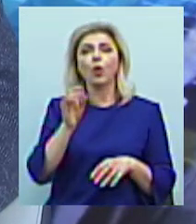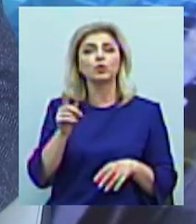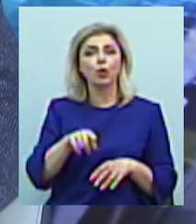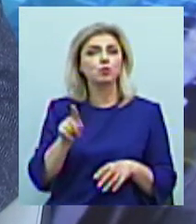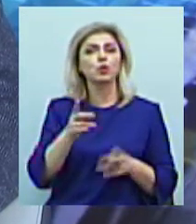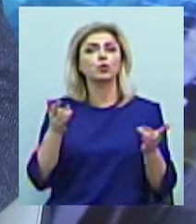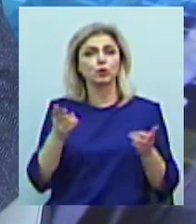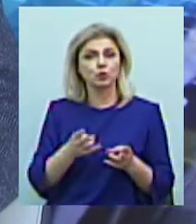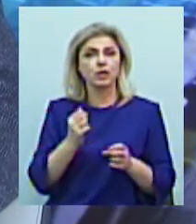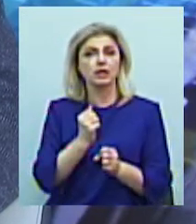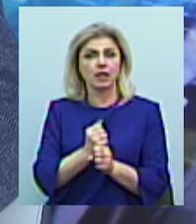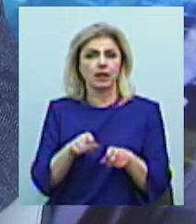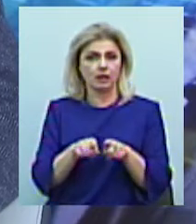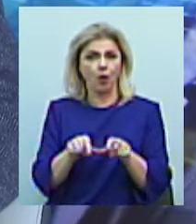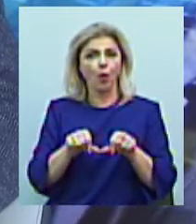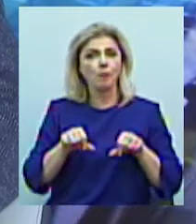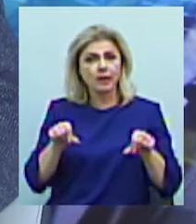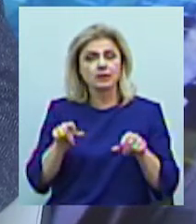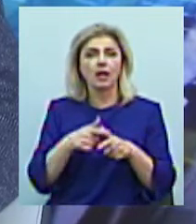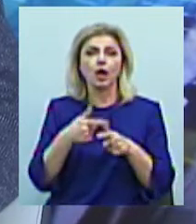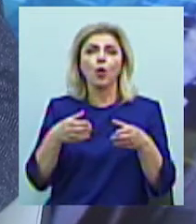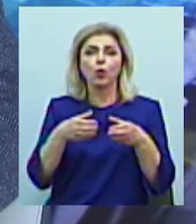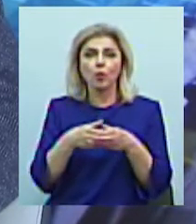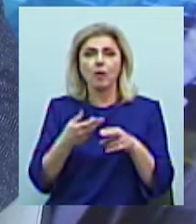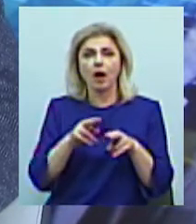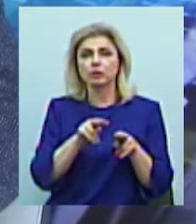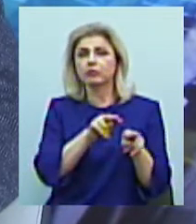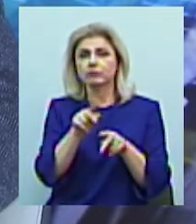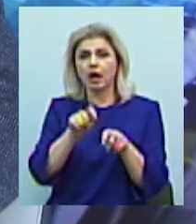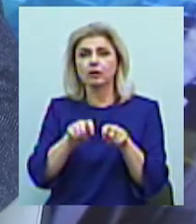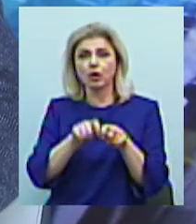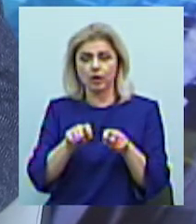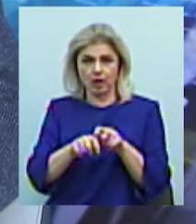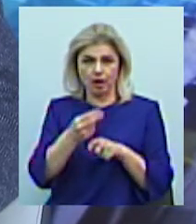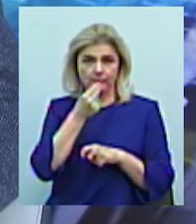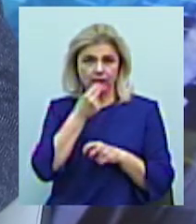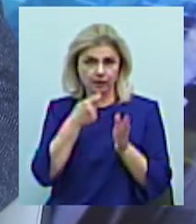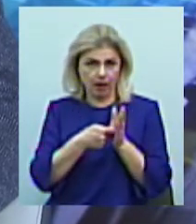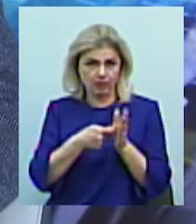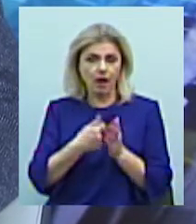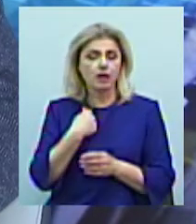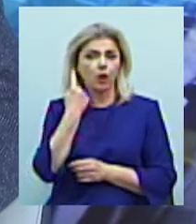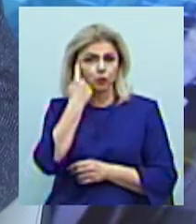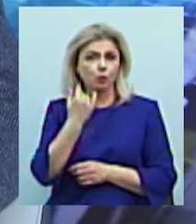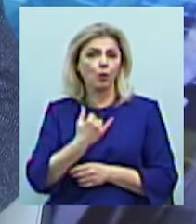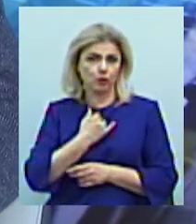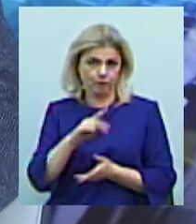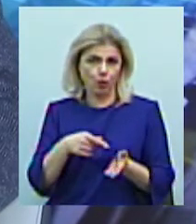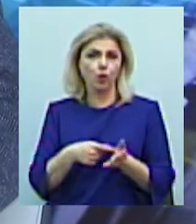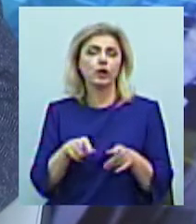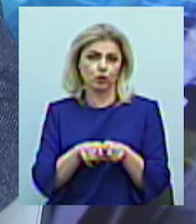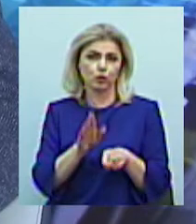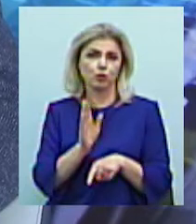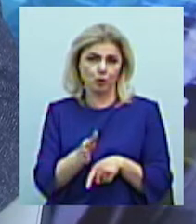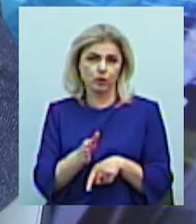нужно создавать такие комиссии или группы, которые контролируют процесс питания. И я думаю, это у нас в городе тоже будет. На этом не остановится то, что сейчас